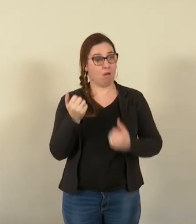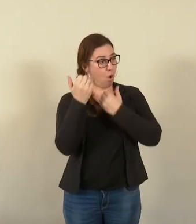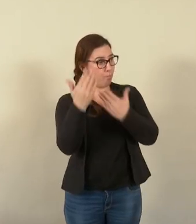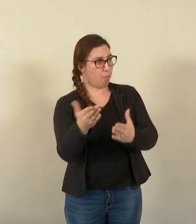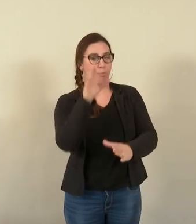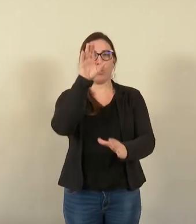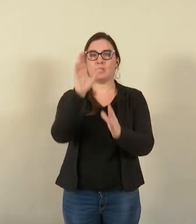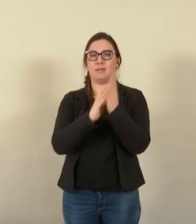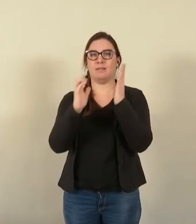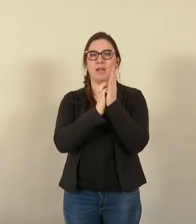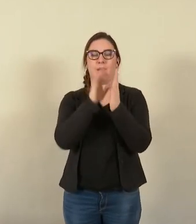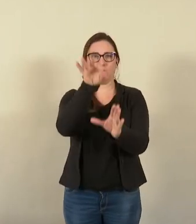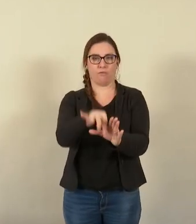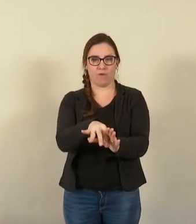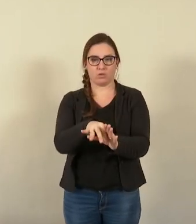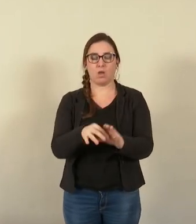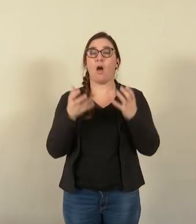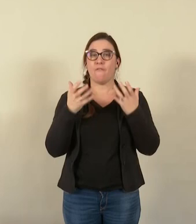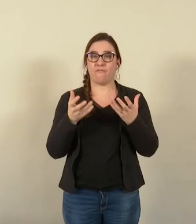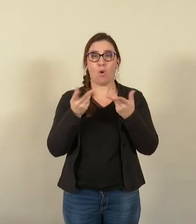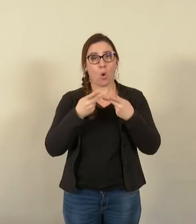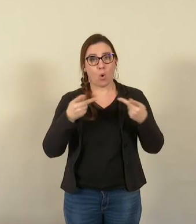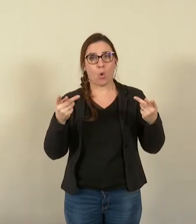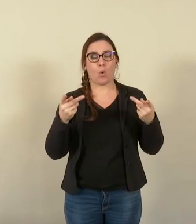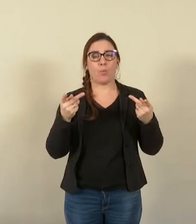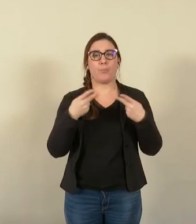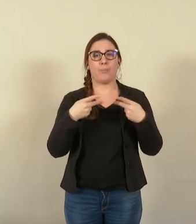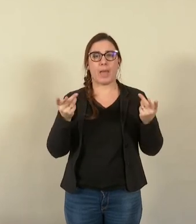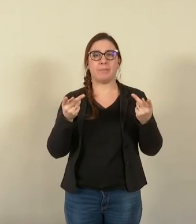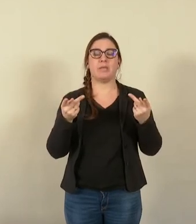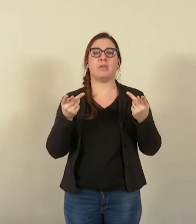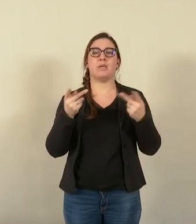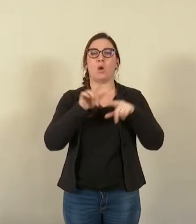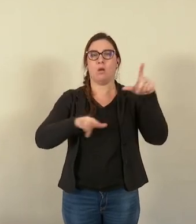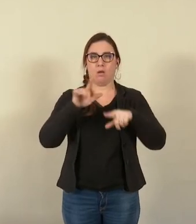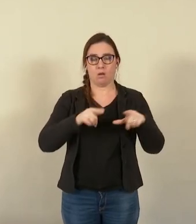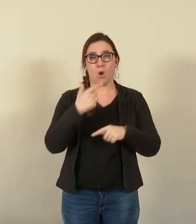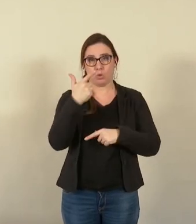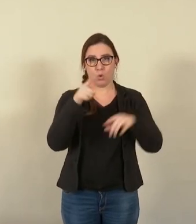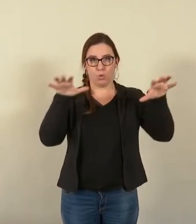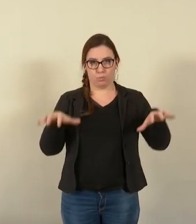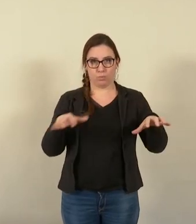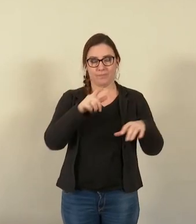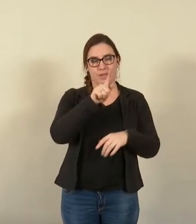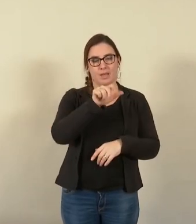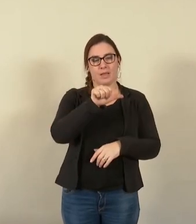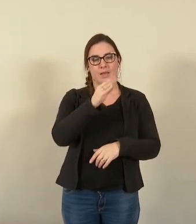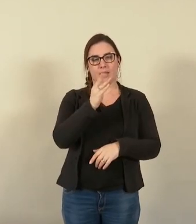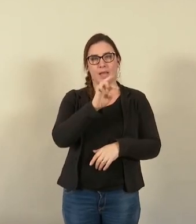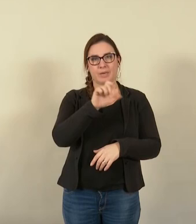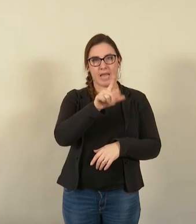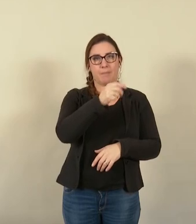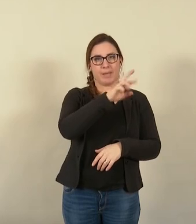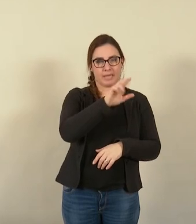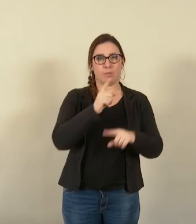délibération visant à instaurer un permis de de louer sur deux quartier de Grenoble Saint-Laurent et Gabriel peréry ce dispositif